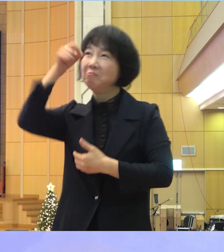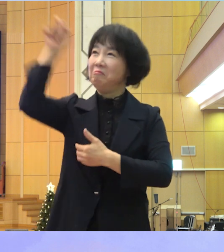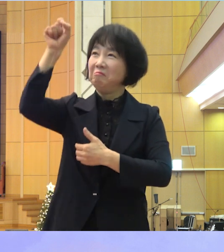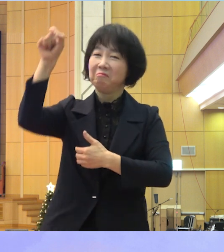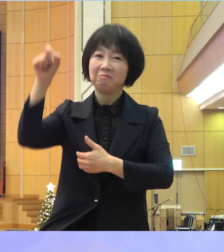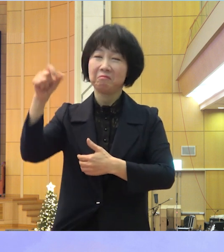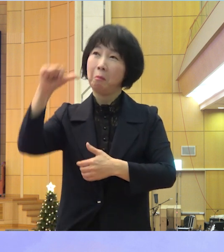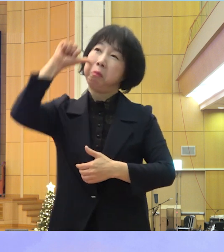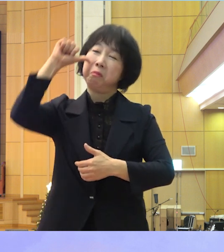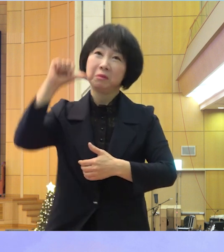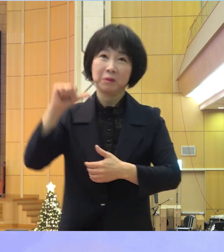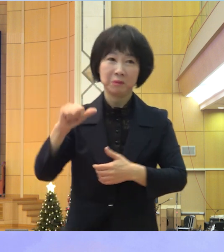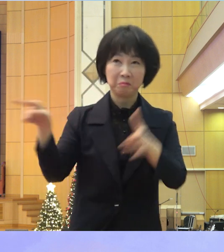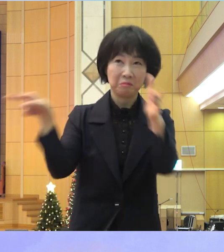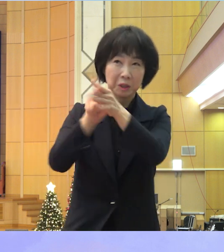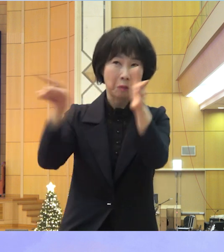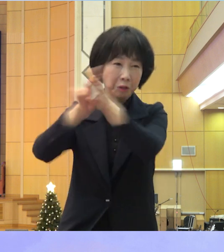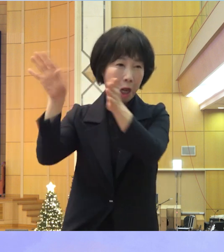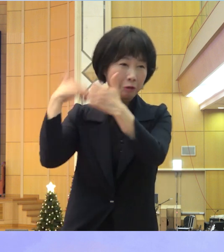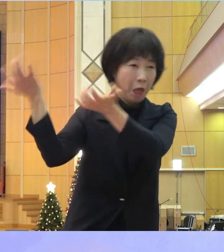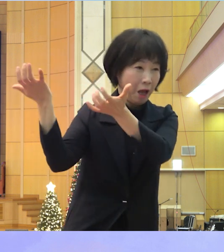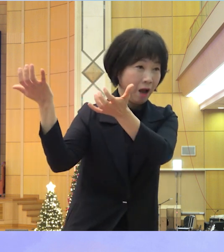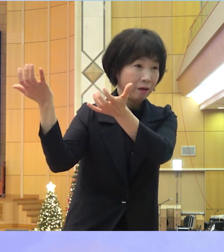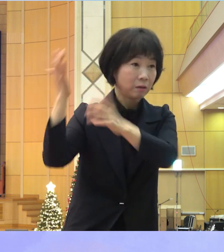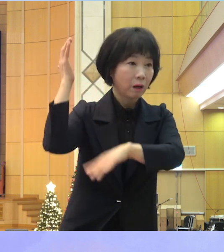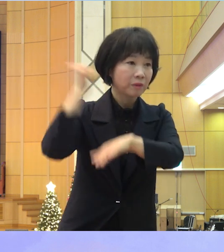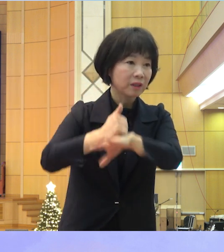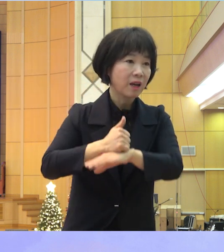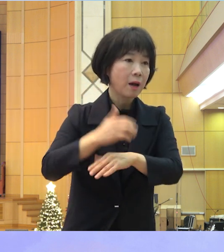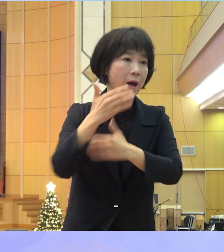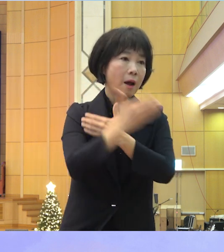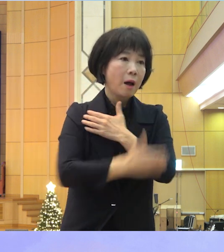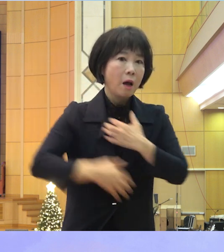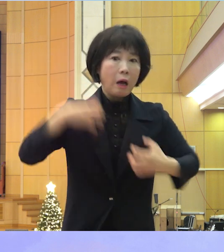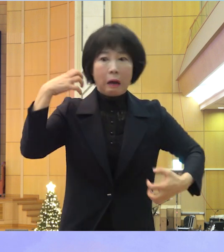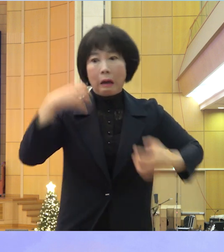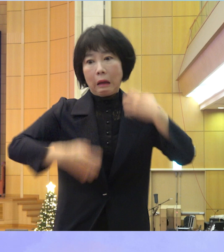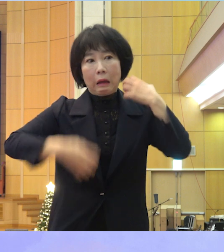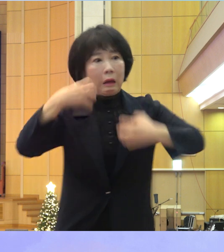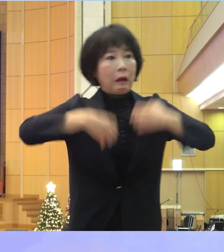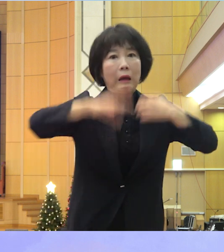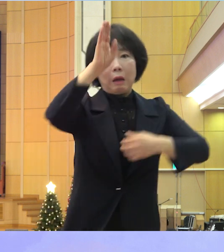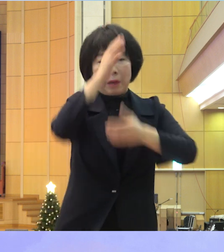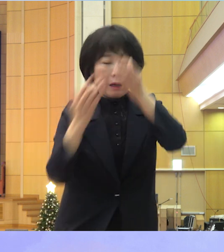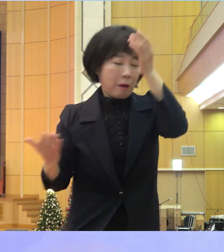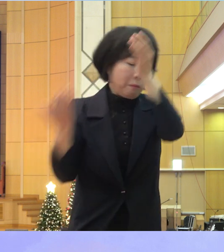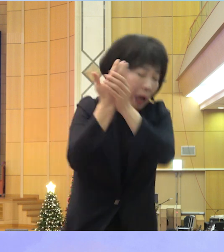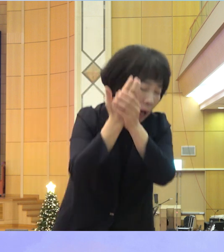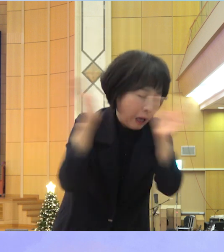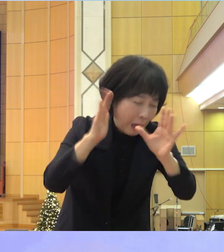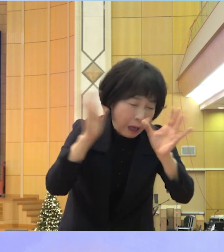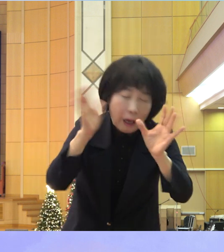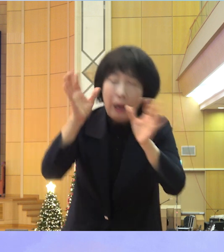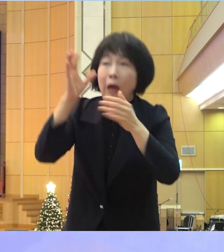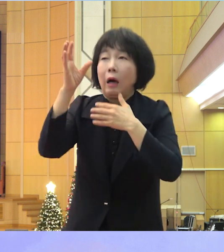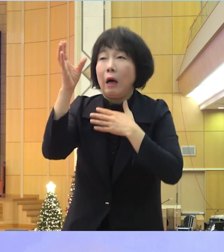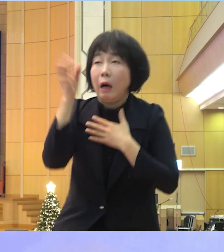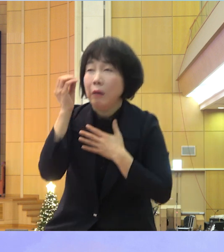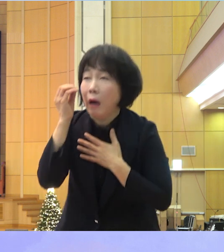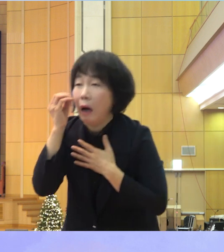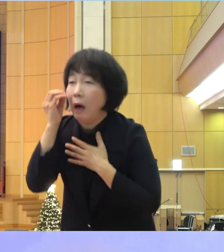믿더라도, 이틀을 믿더라도, 단 며칠을 믿더라도 안 되겠다. 이제는 다른 거